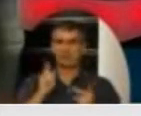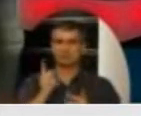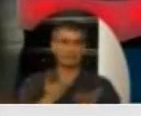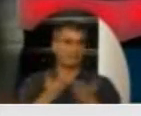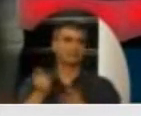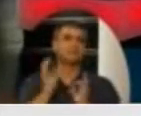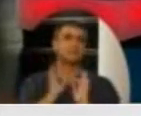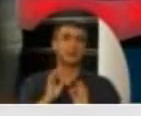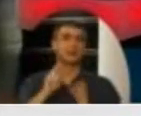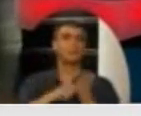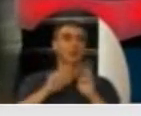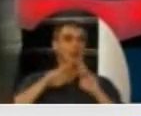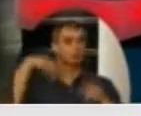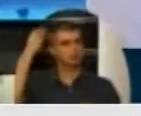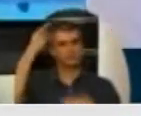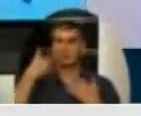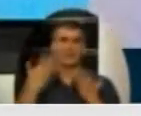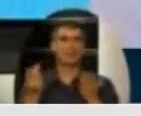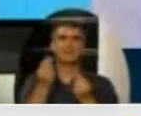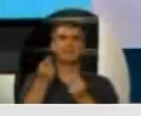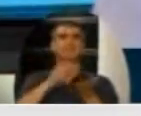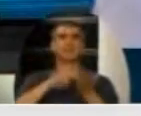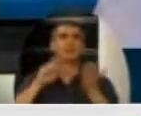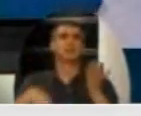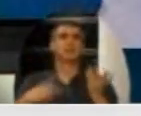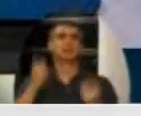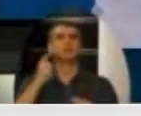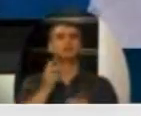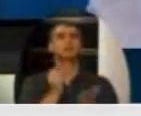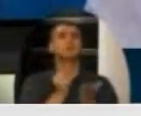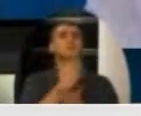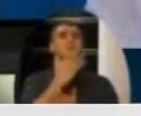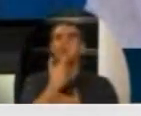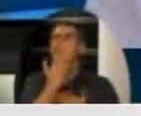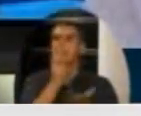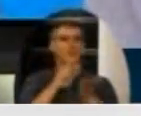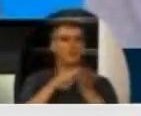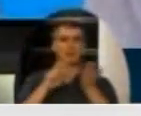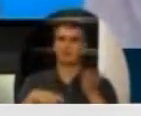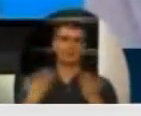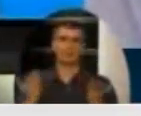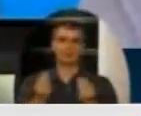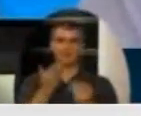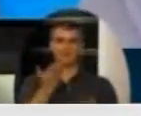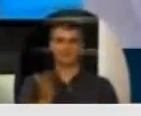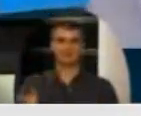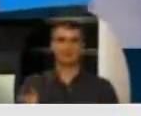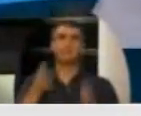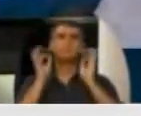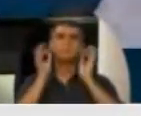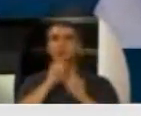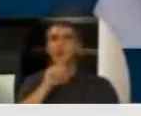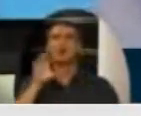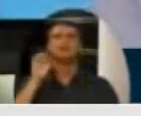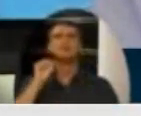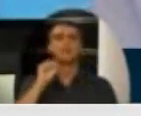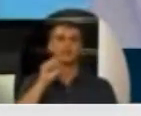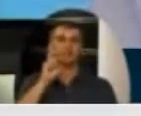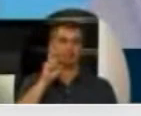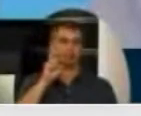בכלל, כי ברשות הפלסטינית אין דבר כזה להתפטר. יש מפוטר, אין מתפטר. ובמיוחד לא סאי